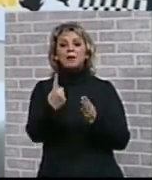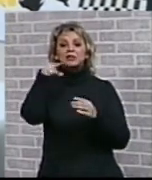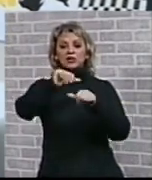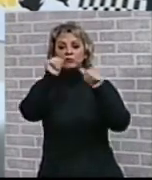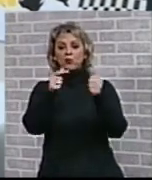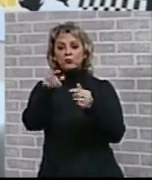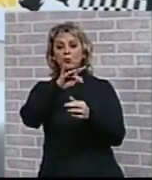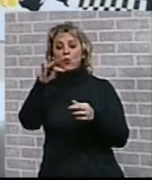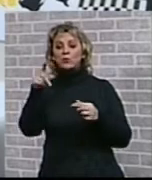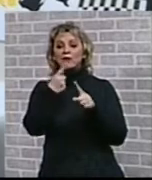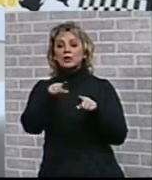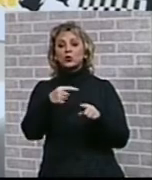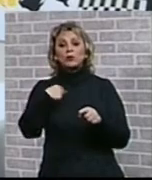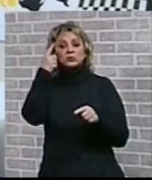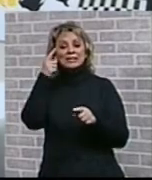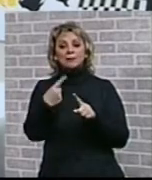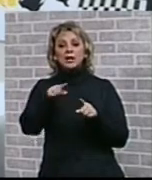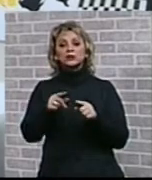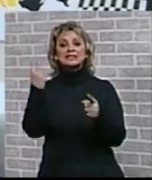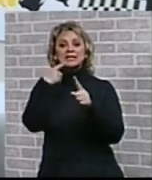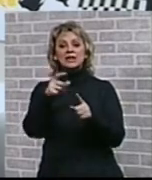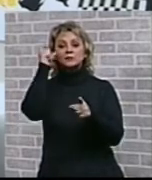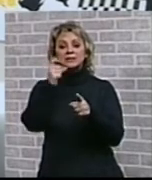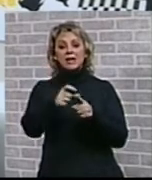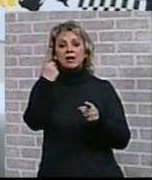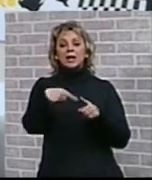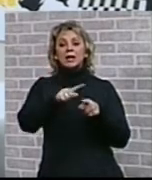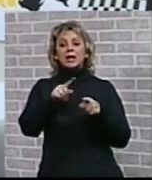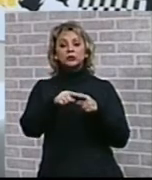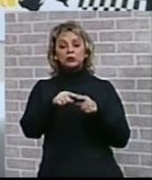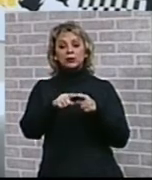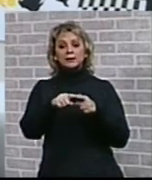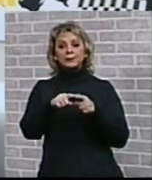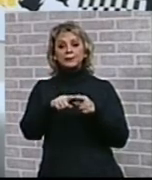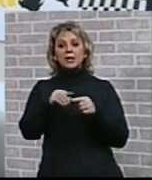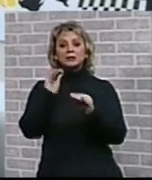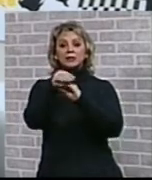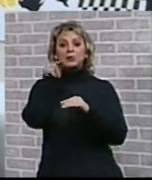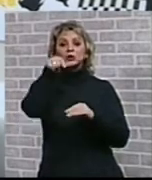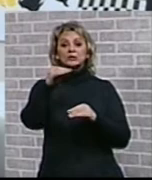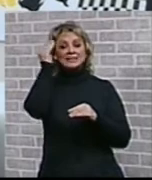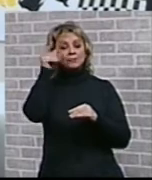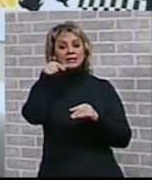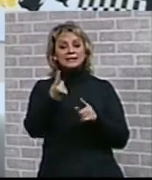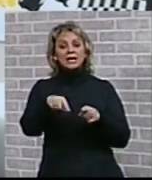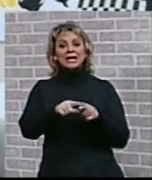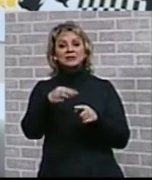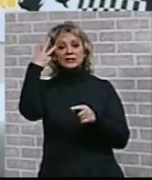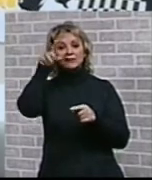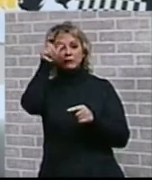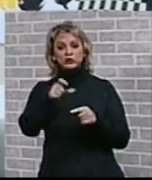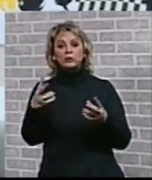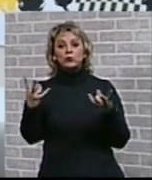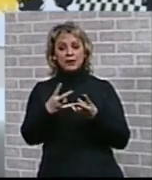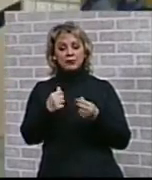форму букв, которые мы узнаем, которые мы складываем в слова, которые добавляет тот самый смысл, которым современному